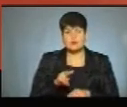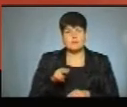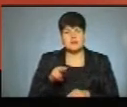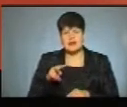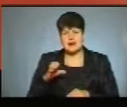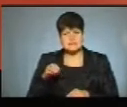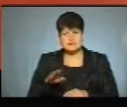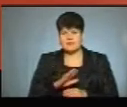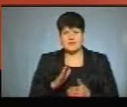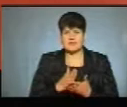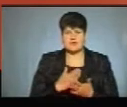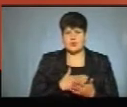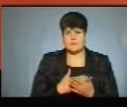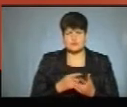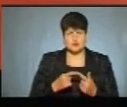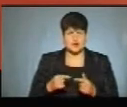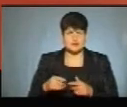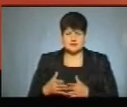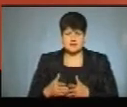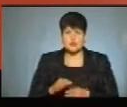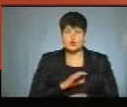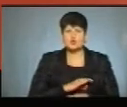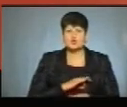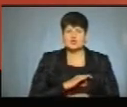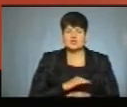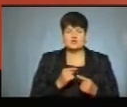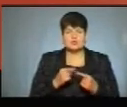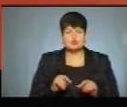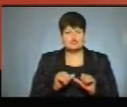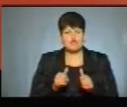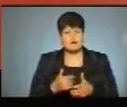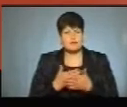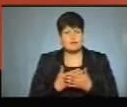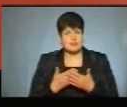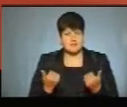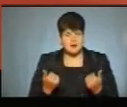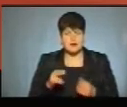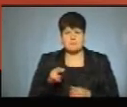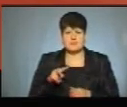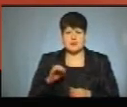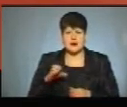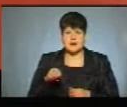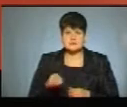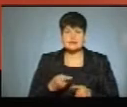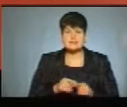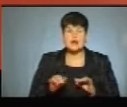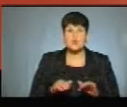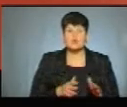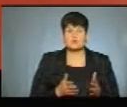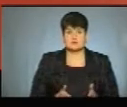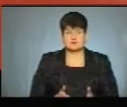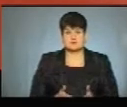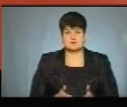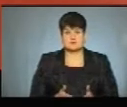громадською організацією. Та? Тобто, юридично іншої форми, на жаль, немає, та? Але Пласт – це є Пласт, ну, це рух.